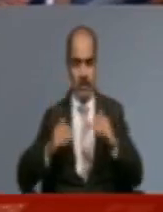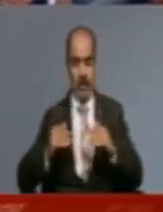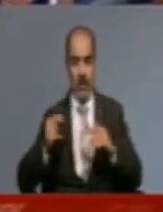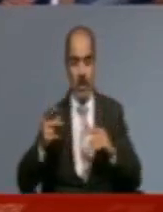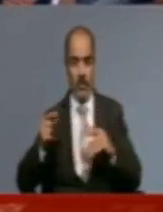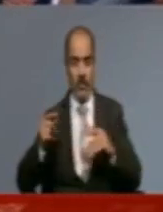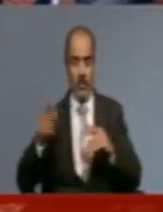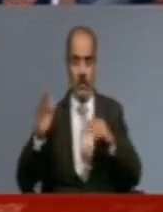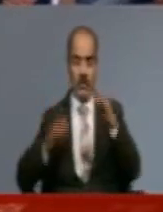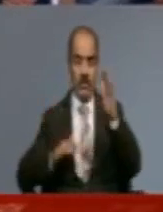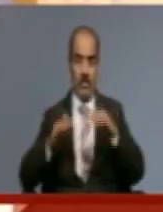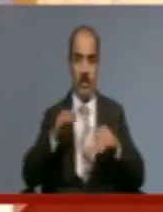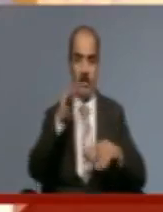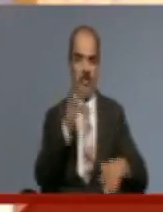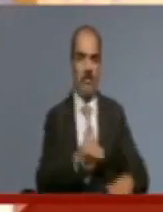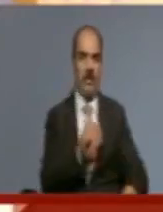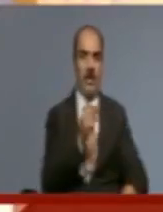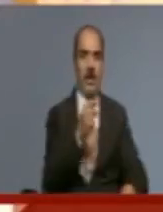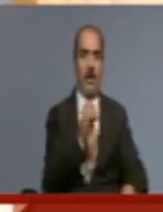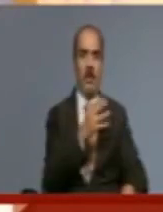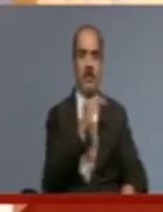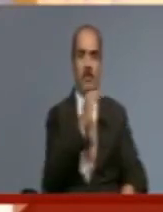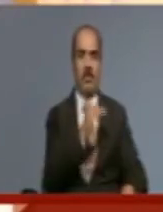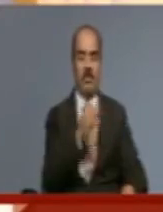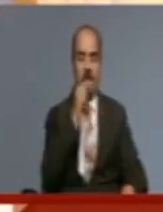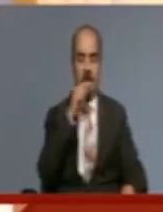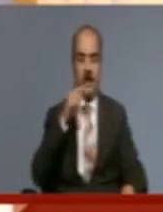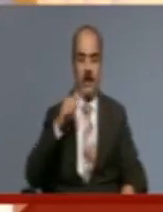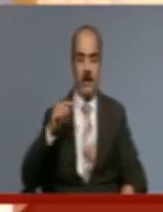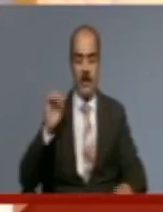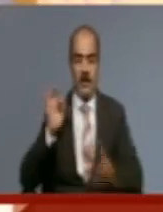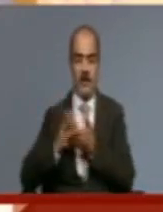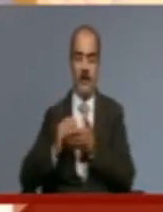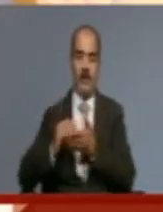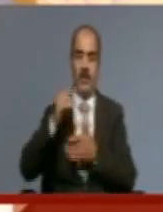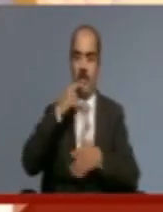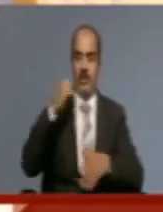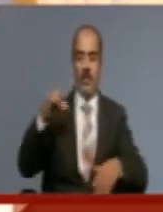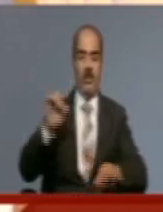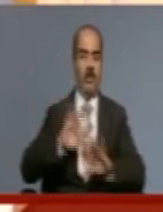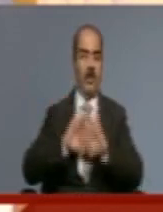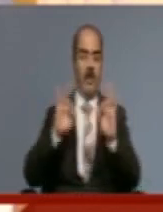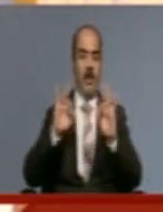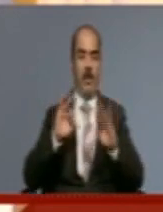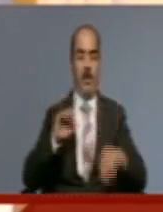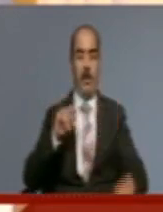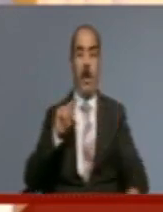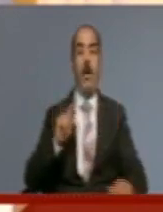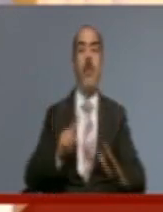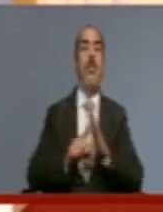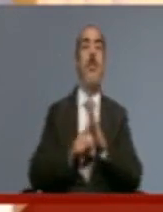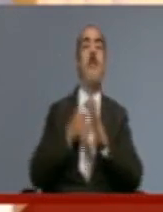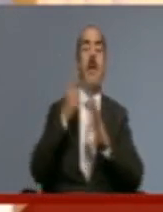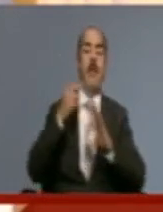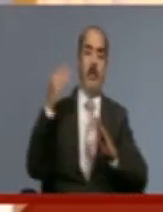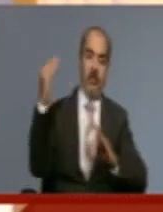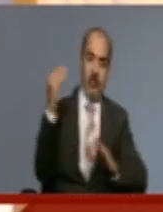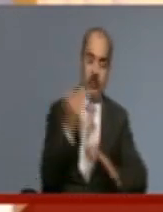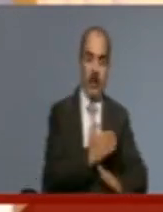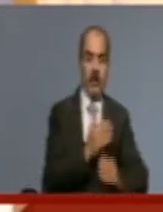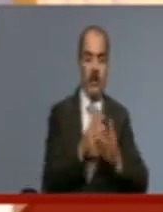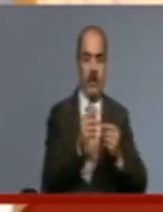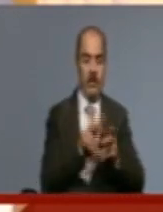إلى 14% للفئة العمرية من 0 إلى 19. وللمرة الأولى في مصر أطلقنا البرنامج